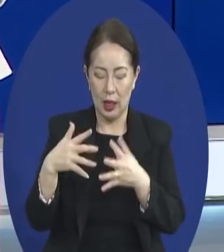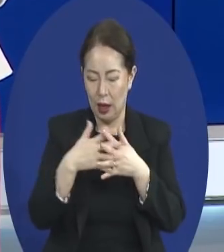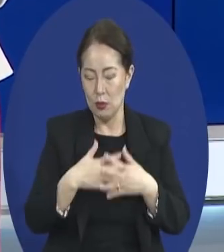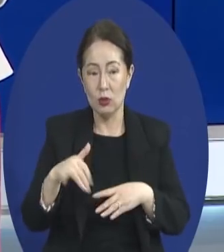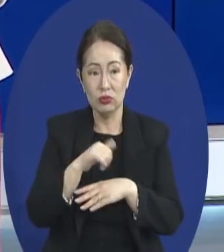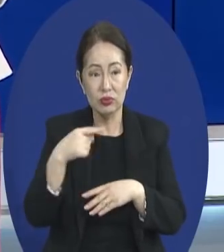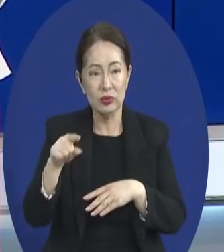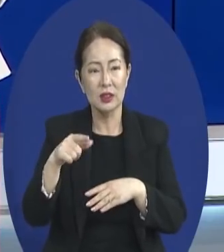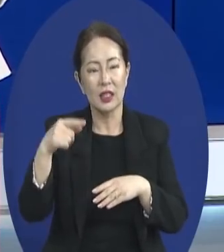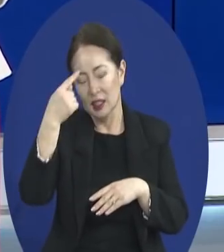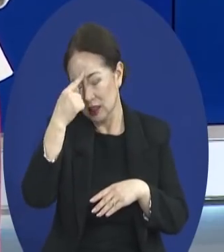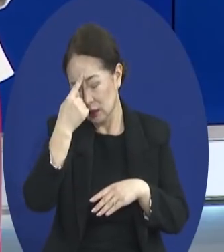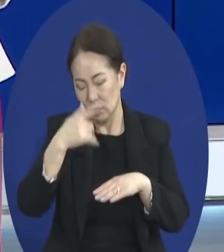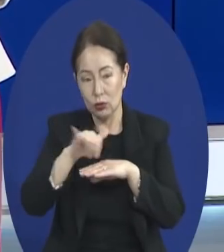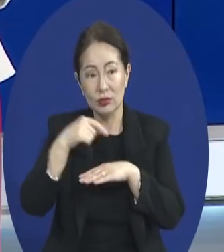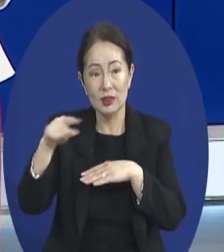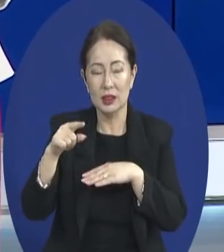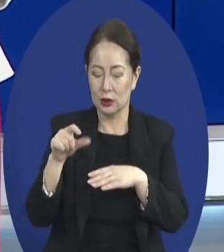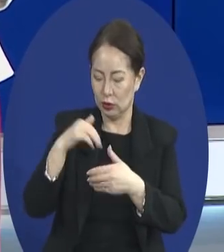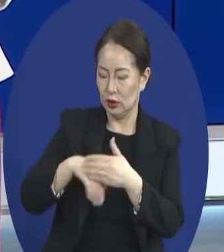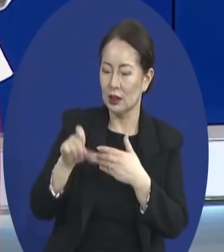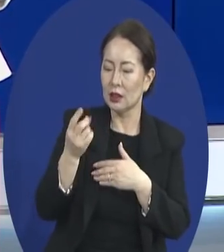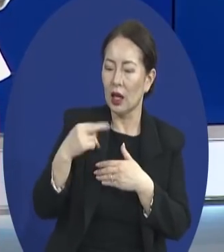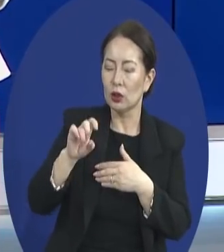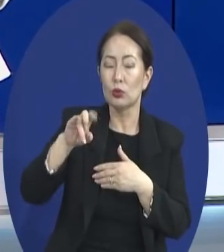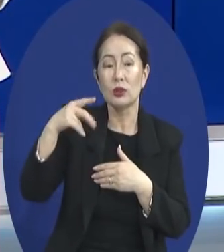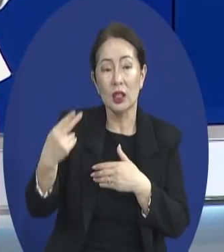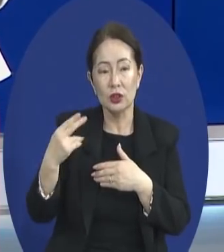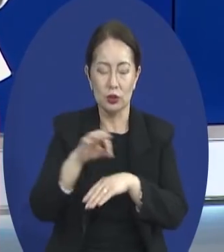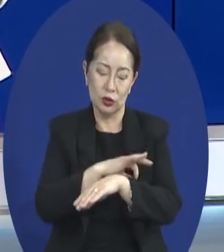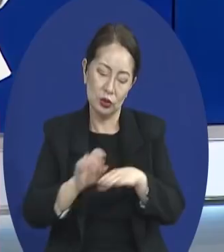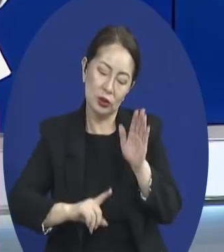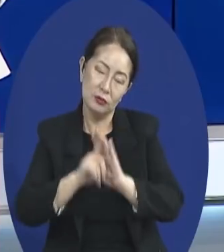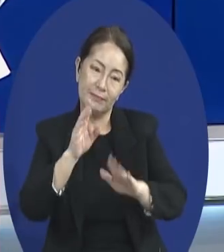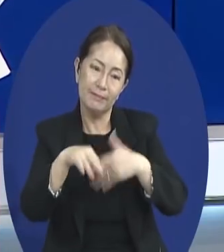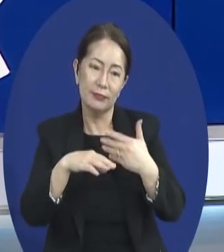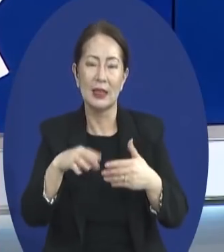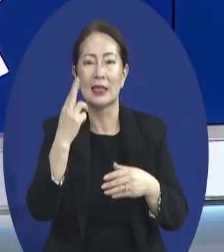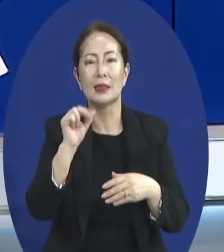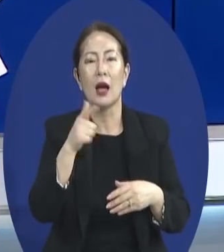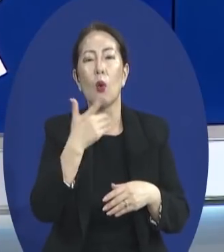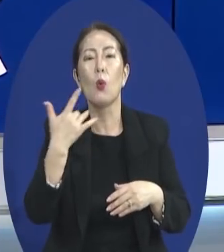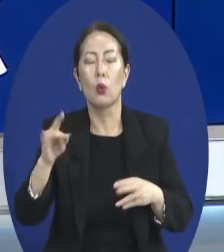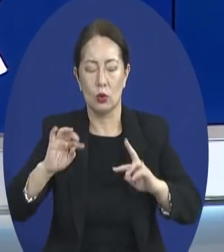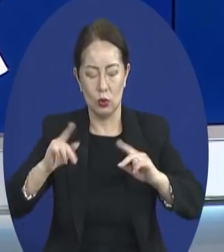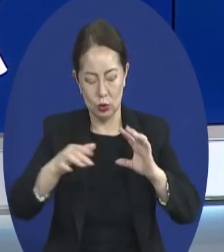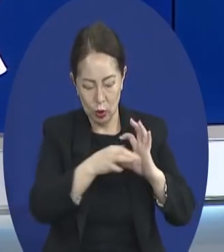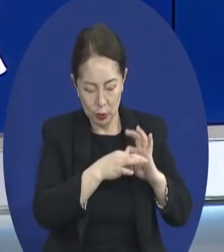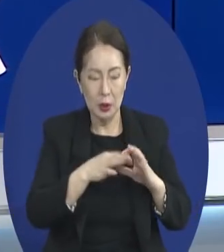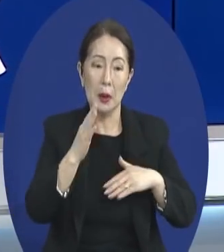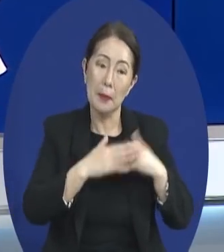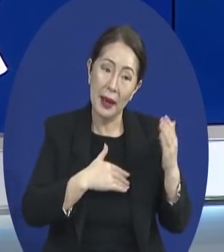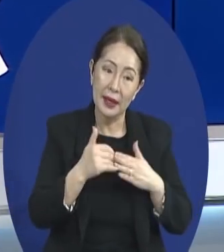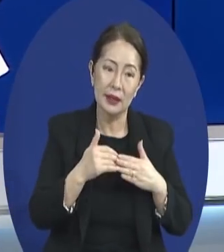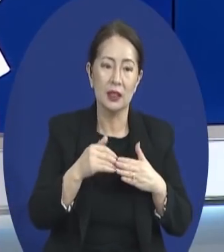нэгдсэн улс энтхэг зэрэг их гүрнүүд дэд бүтцийн томоохон төслүүдийг эхлүүлж, цаг уурын өөрчлөлтөд төсвөртэй барилга байгууламж дэд бүтцийг